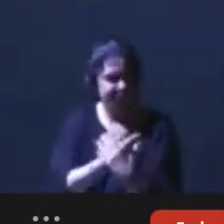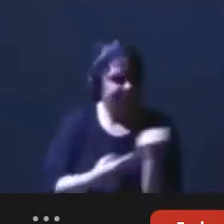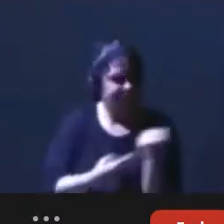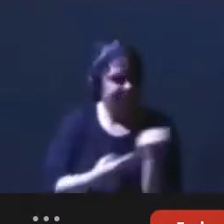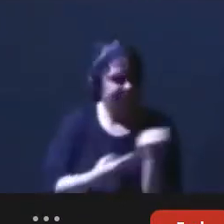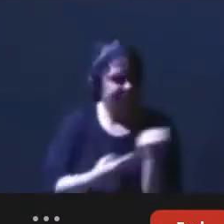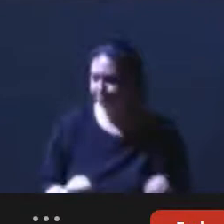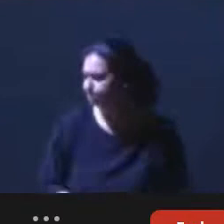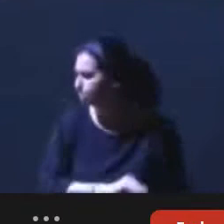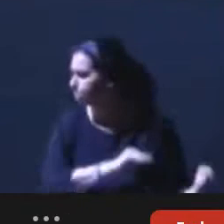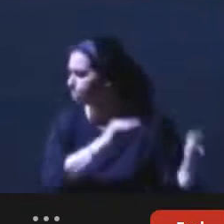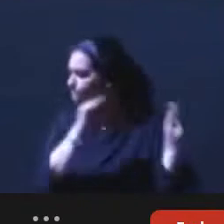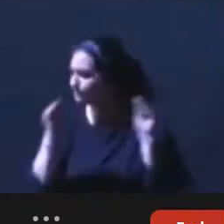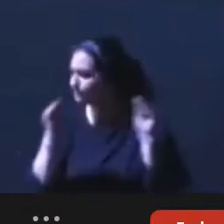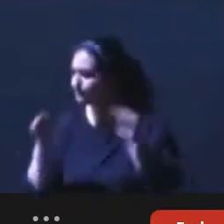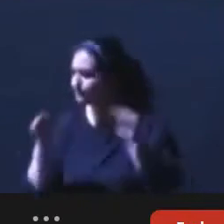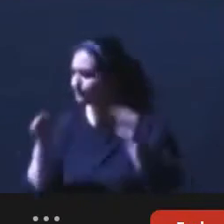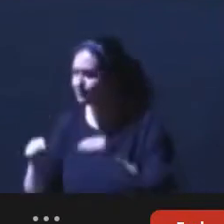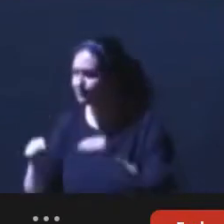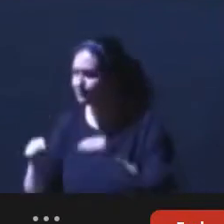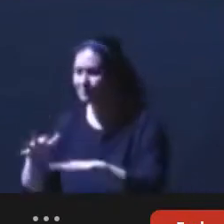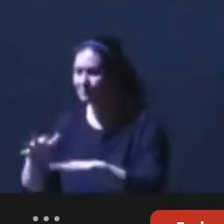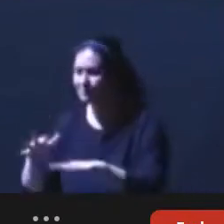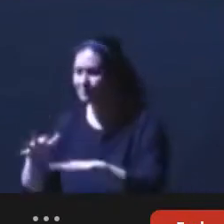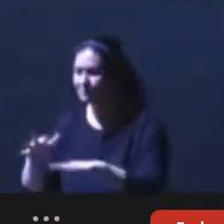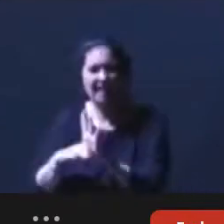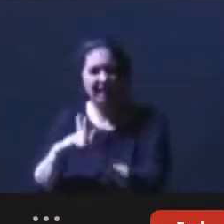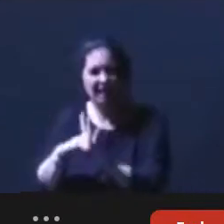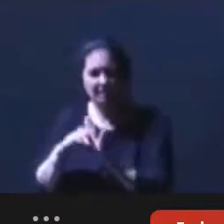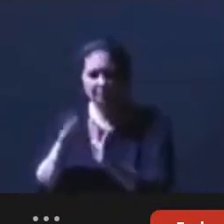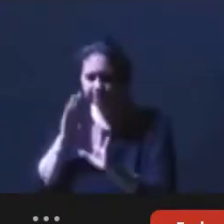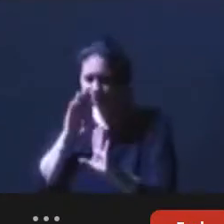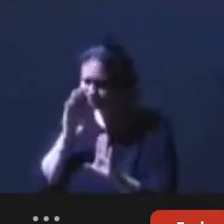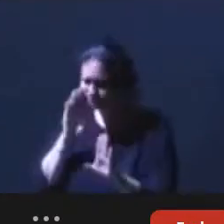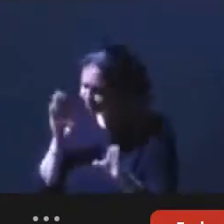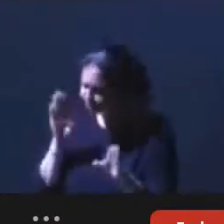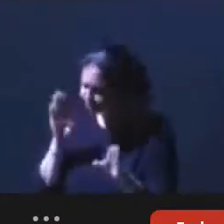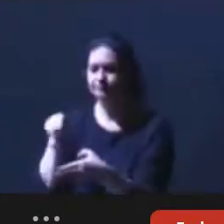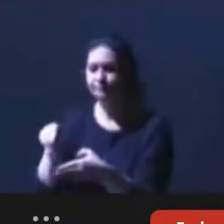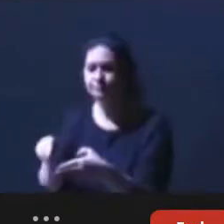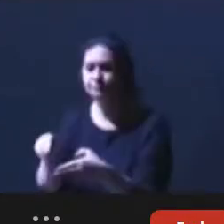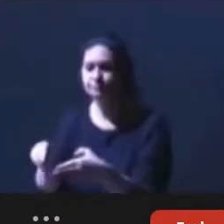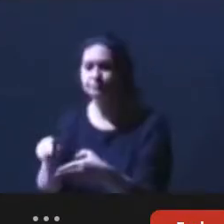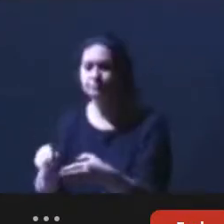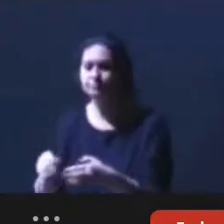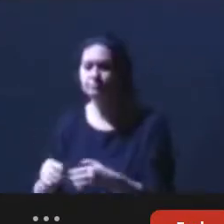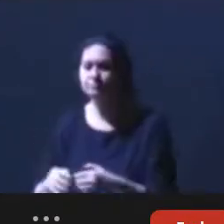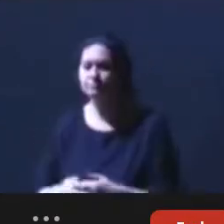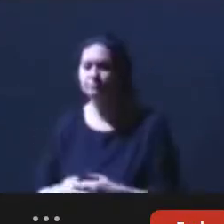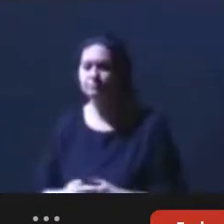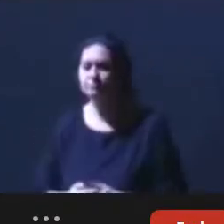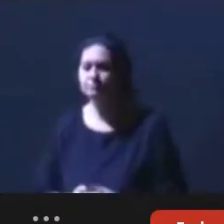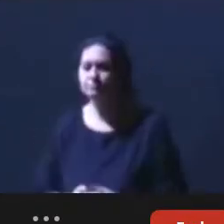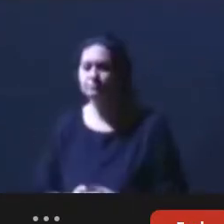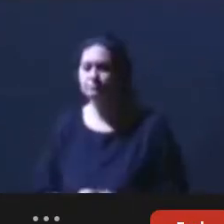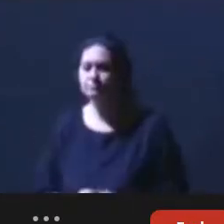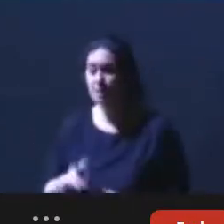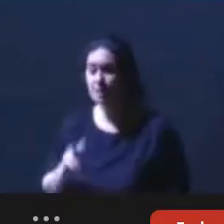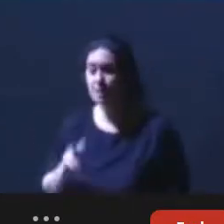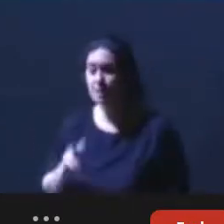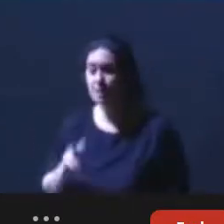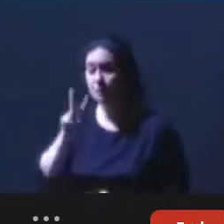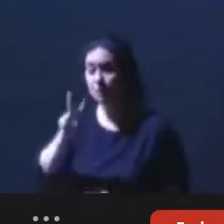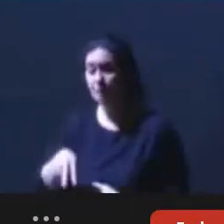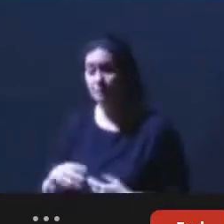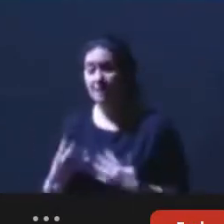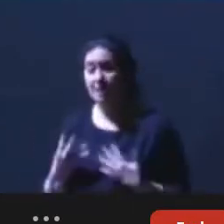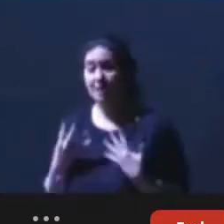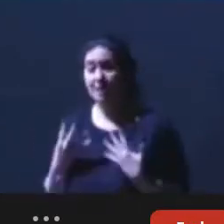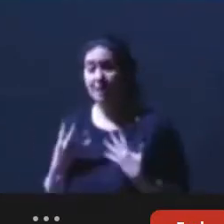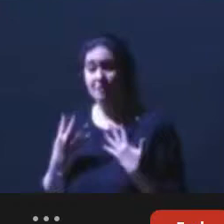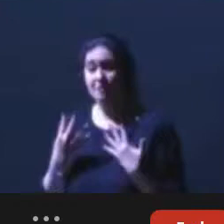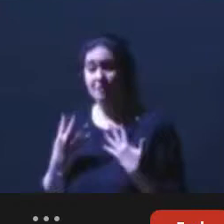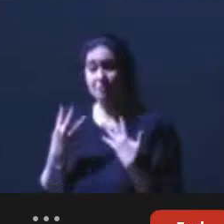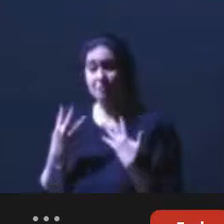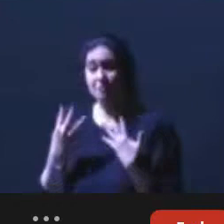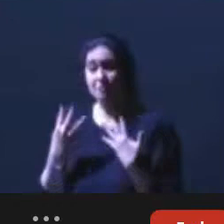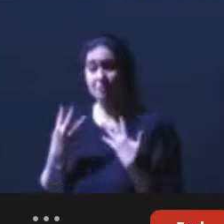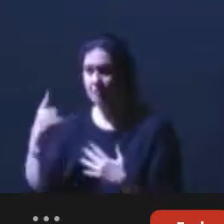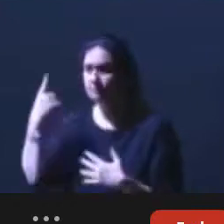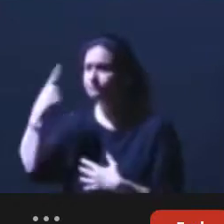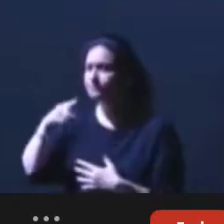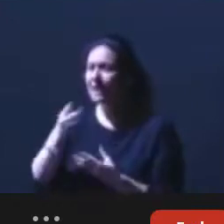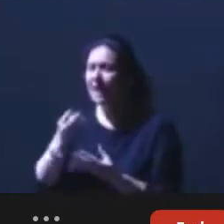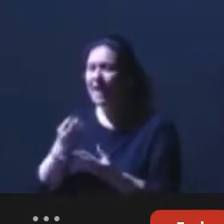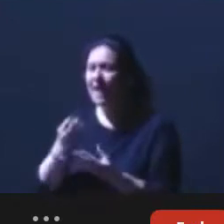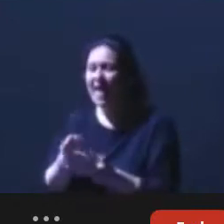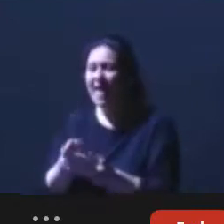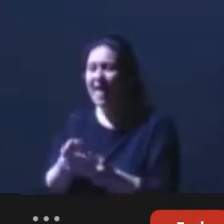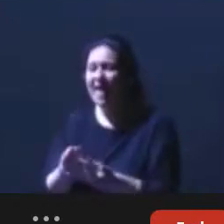làm về cái năng lượng các thứ, thì tôi đã phân tích tại sao tôi lại trở thành người bị phá sản.